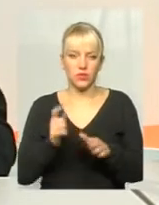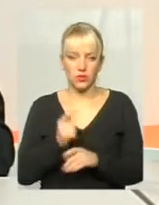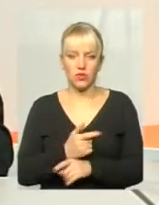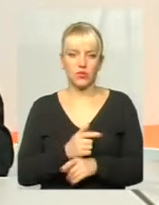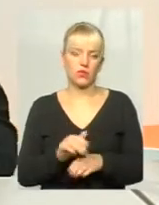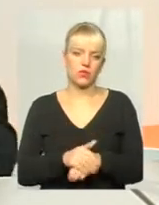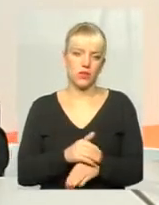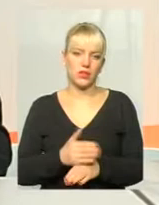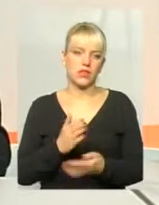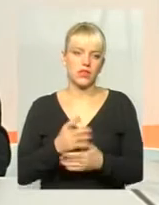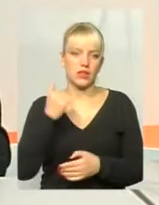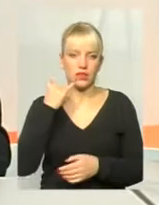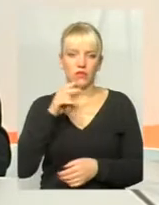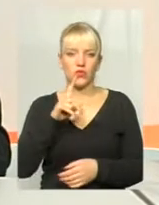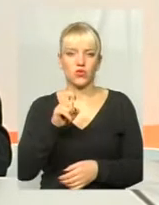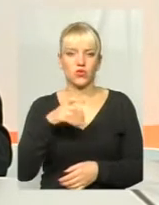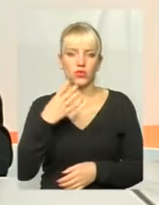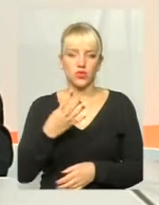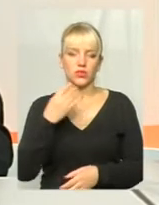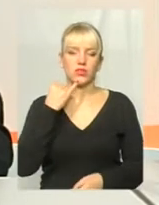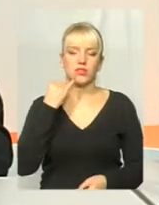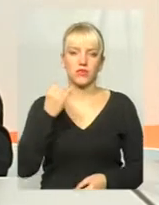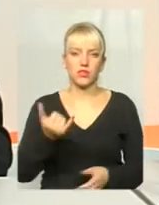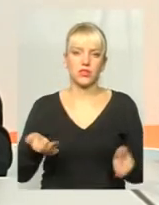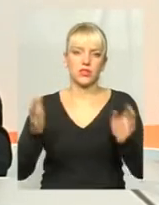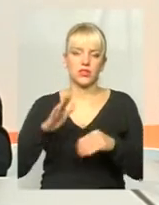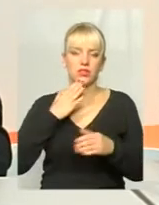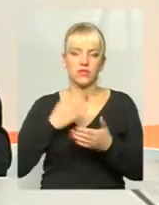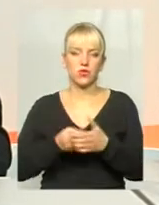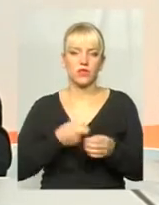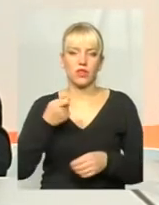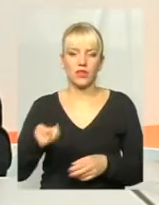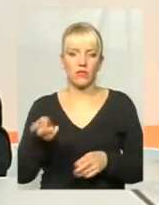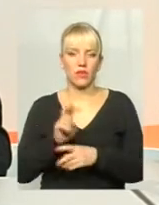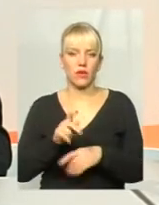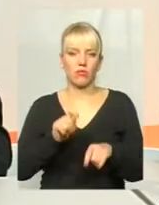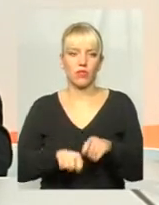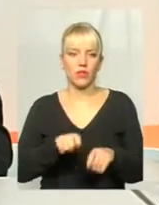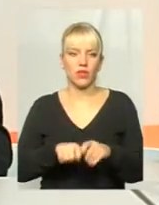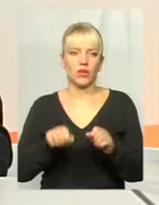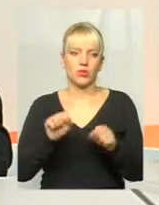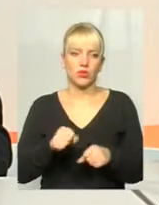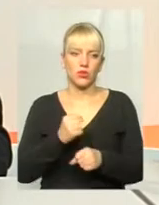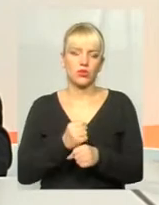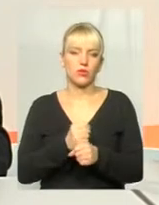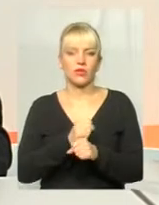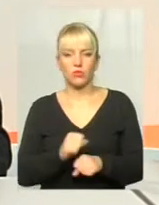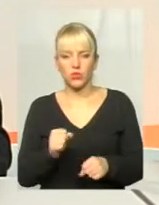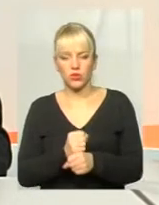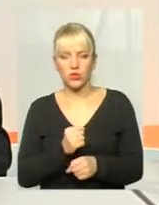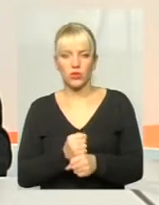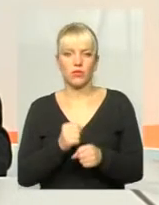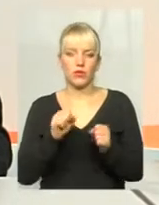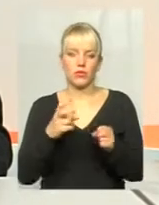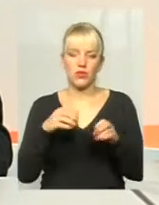будь ласка, є телефон 104, дзвоніть, лишайте свою заявку, прийдемо, провіримо, можна зробити, не можна, можна зробити